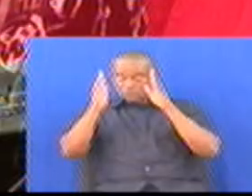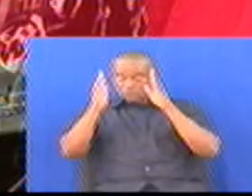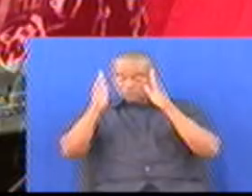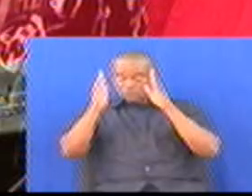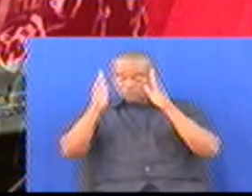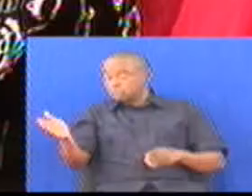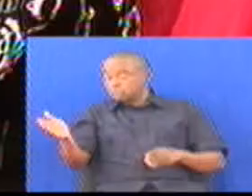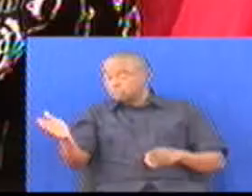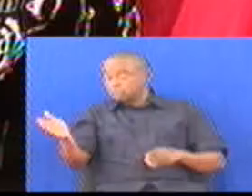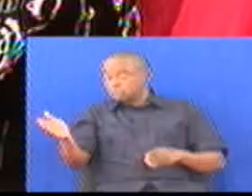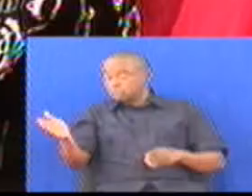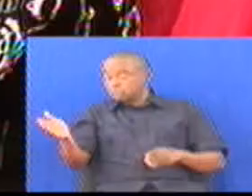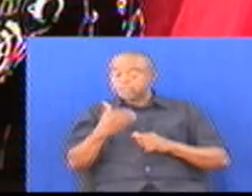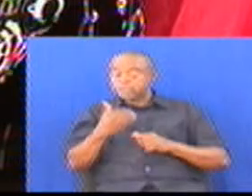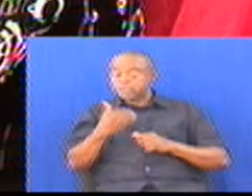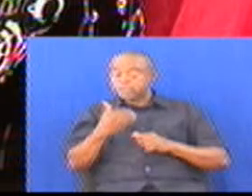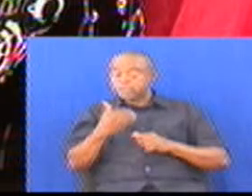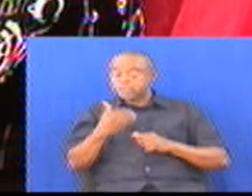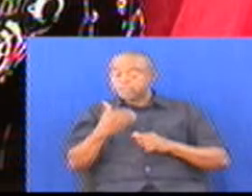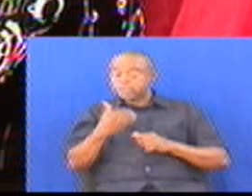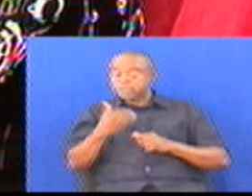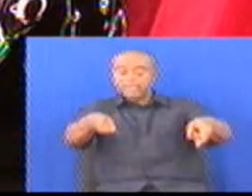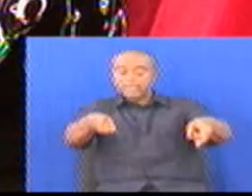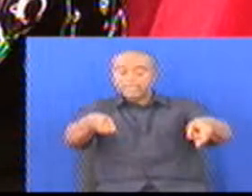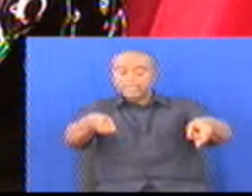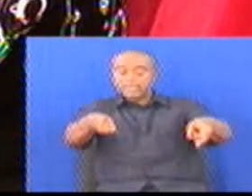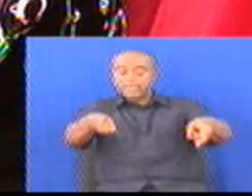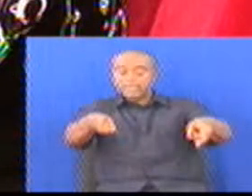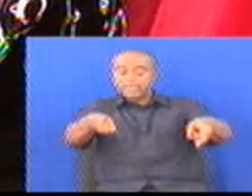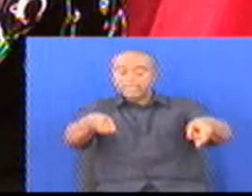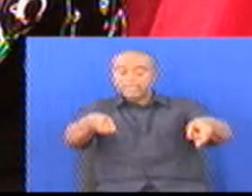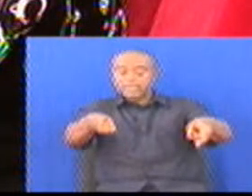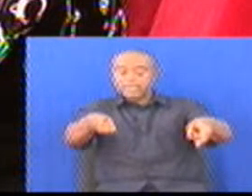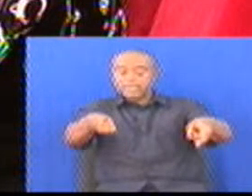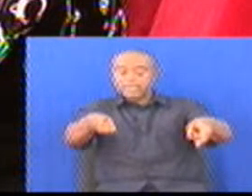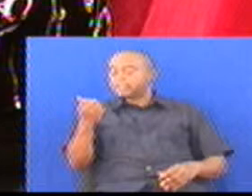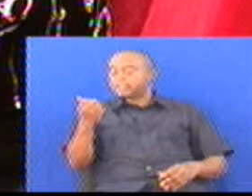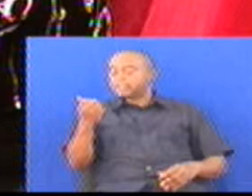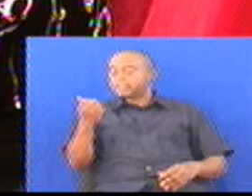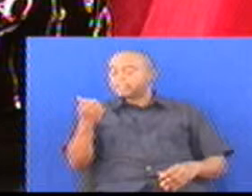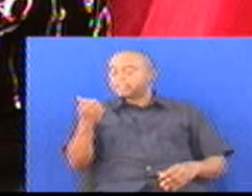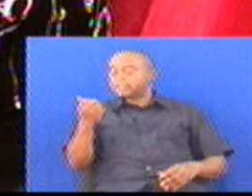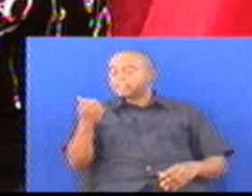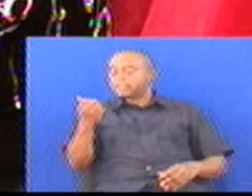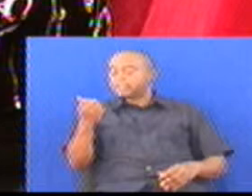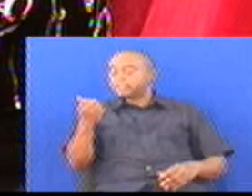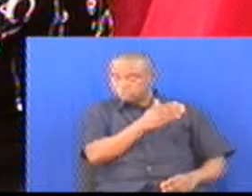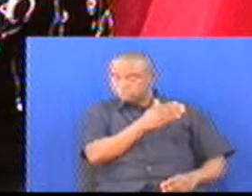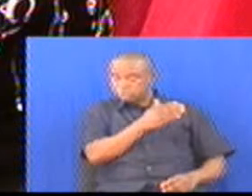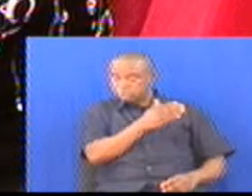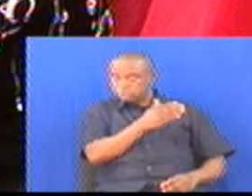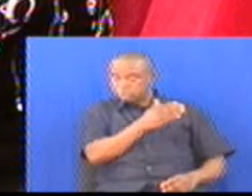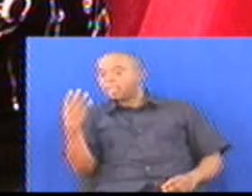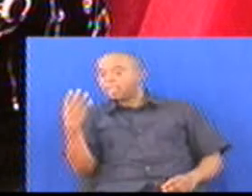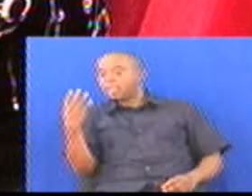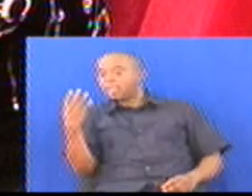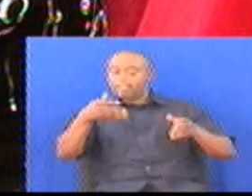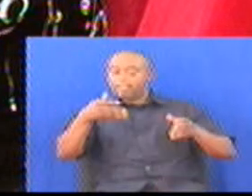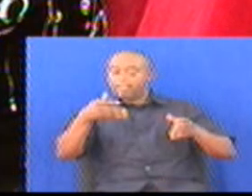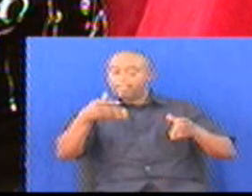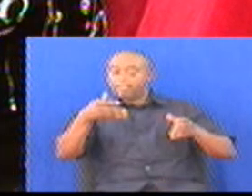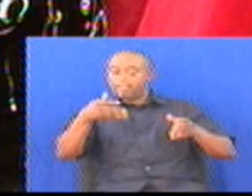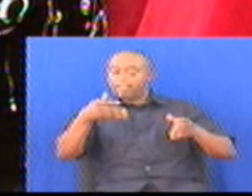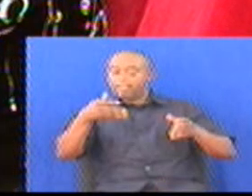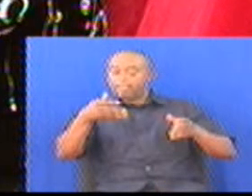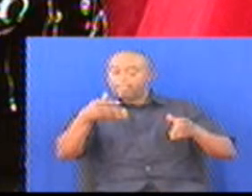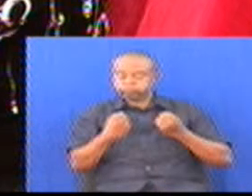uboreshaji wa huduma za bandari ni pamoja na kukamilika kwa uboreshaji wa gati namba 1 na gati la kupakia na kupakua magari